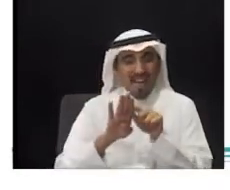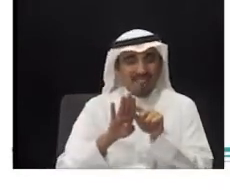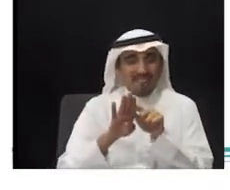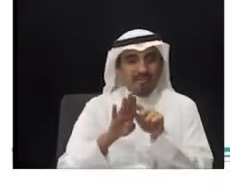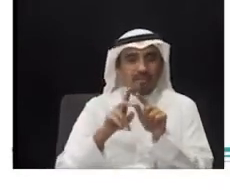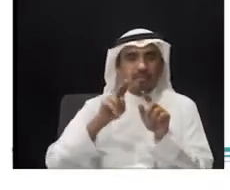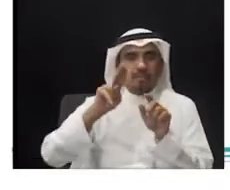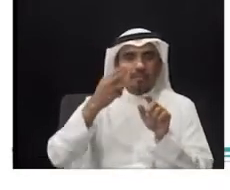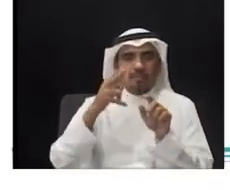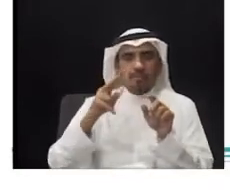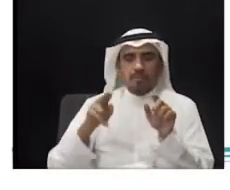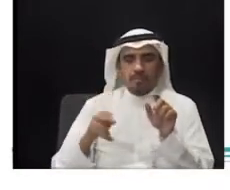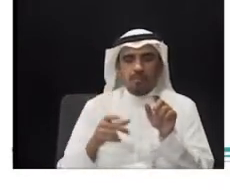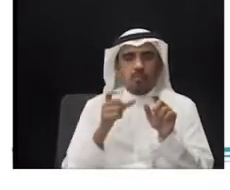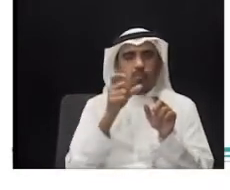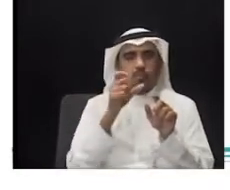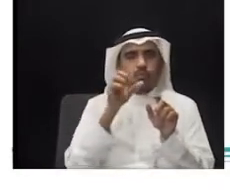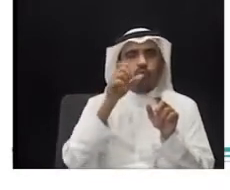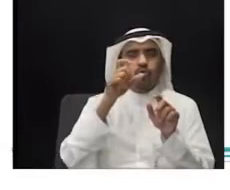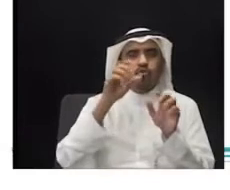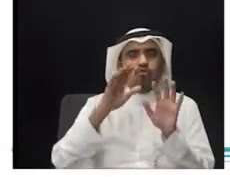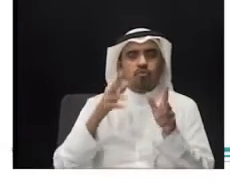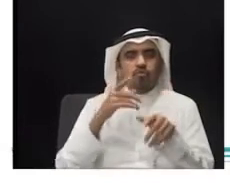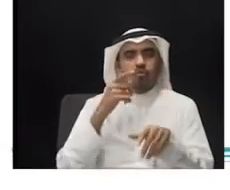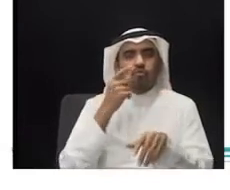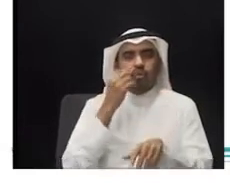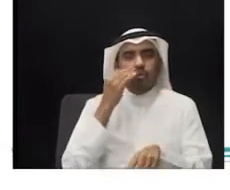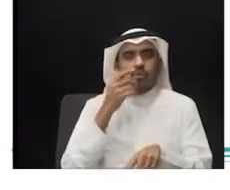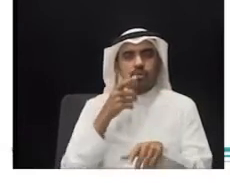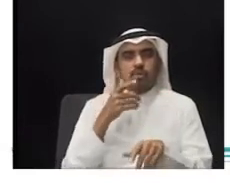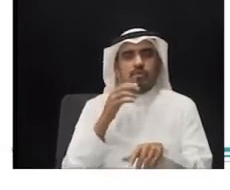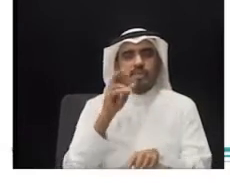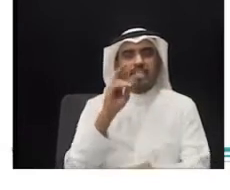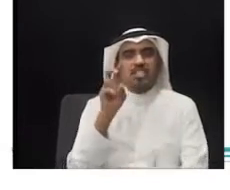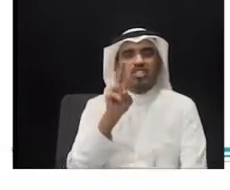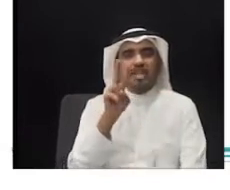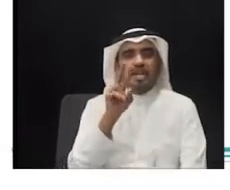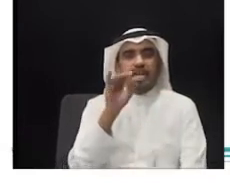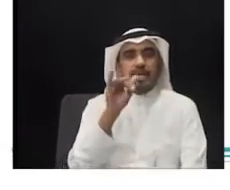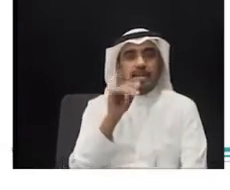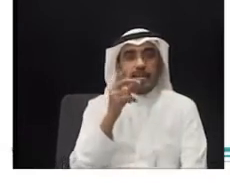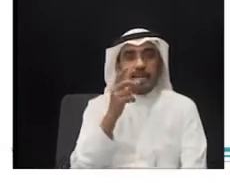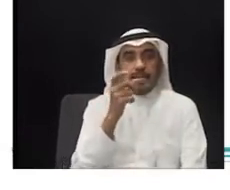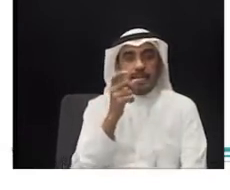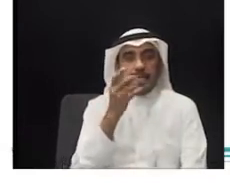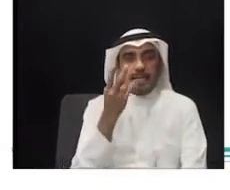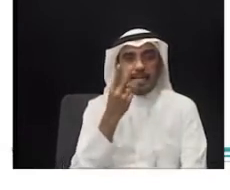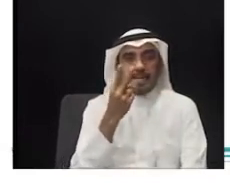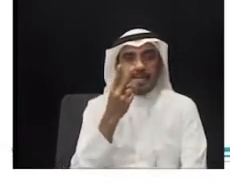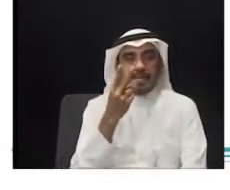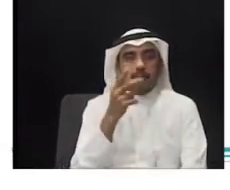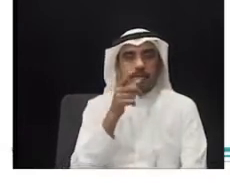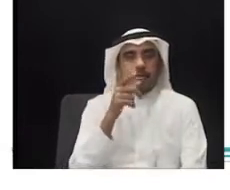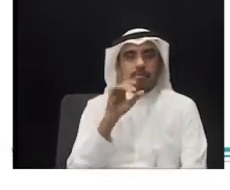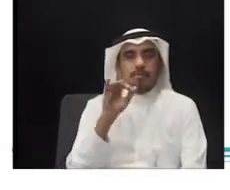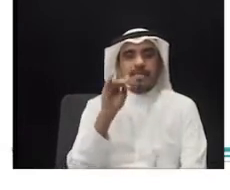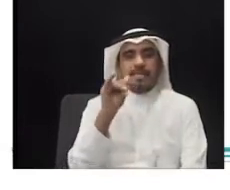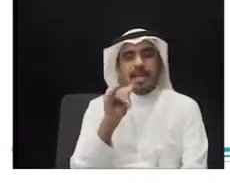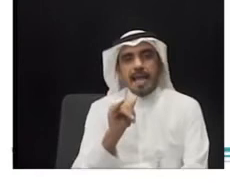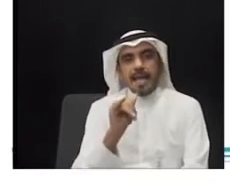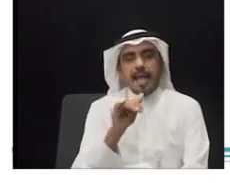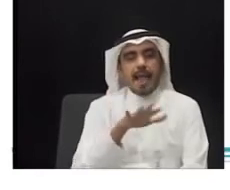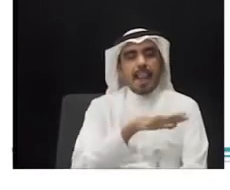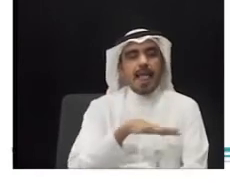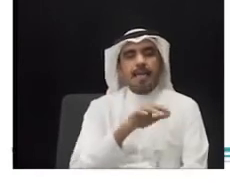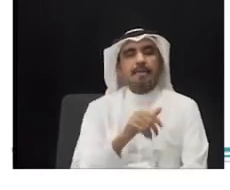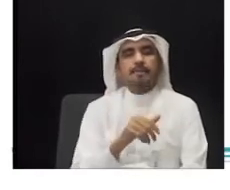نعلم أن المضاف يحذف منه التنوين ونون المثنى ونون جمع المذكر السالم، نقول مسجدين، فإذا أردنا أن نضيفها